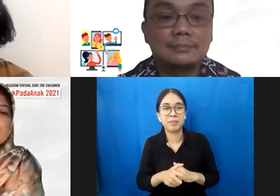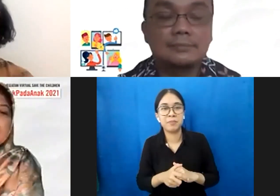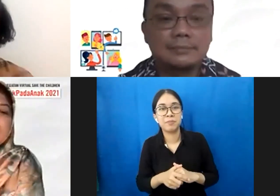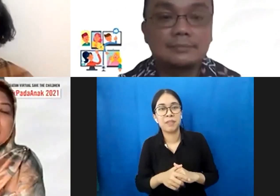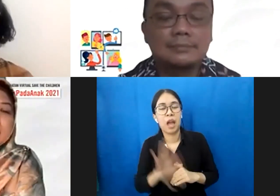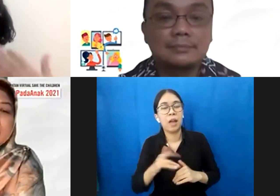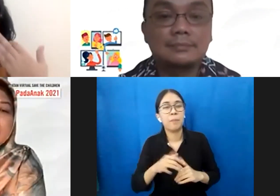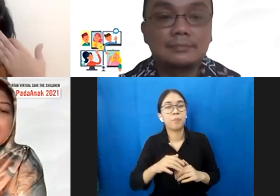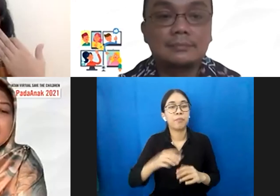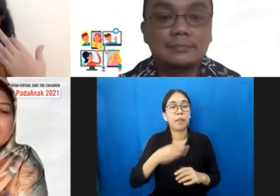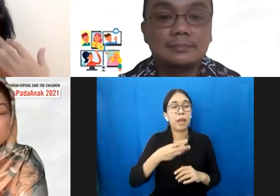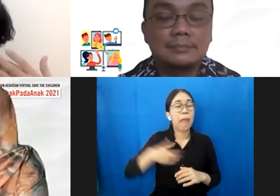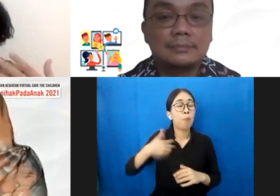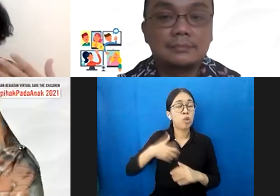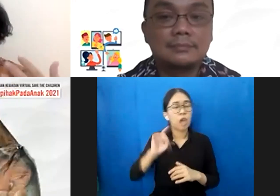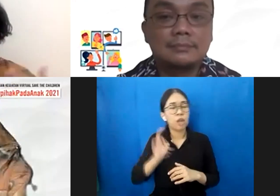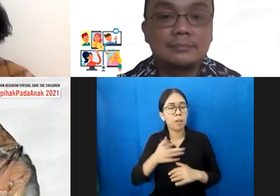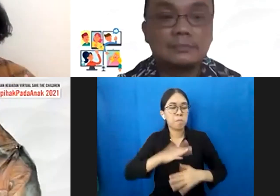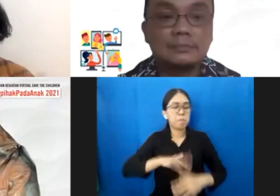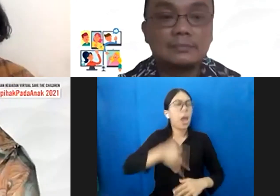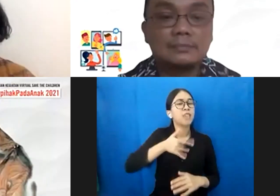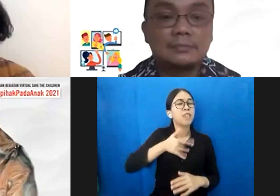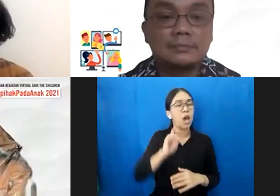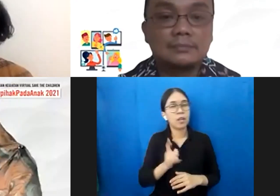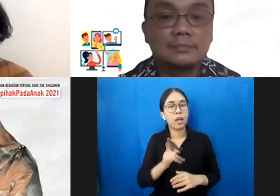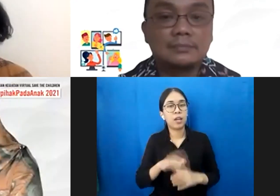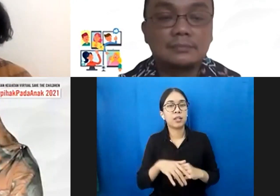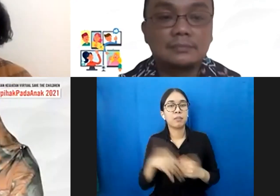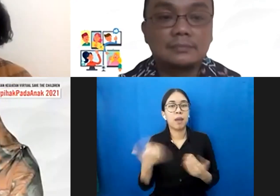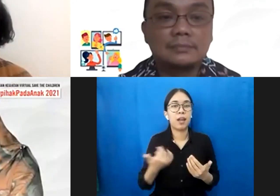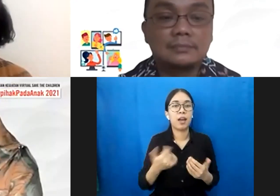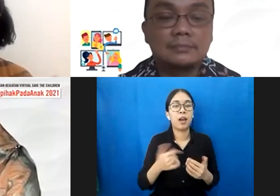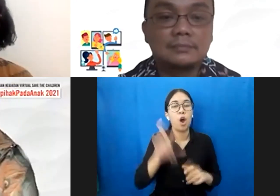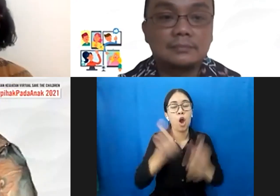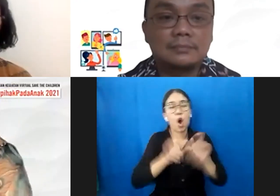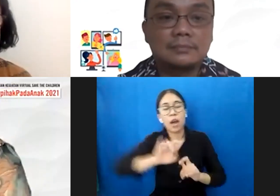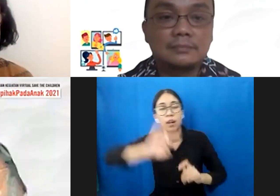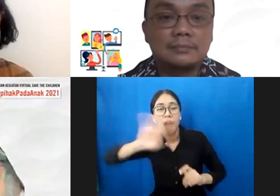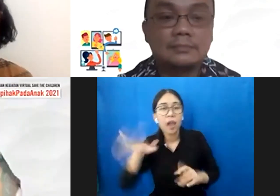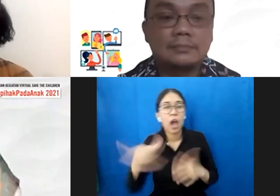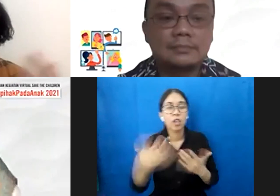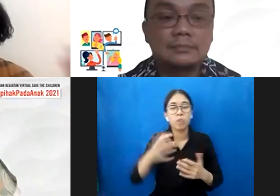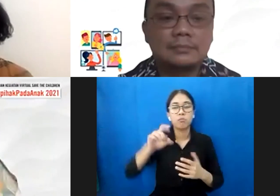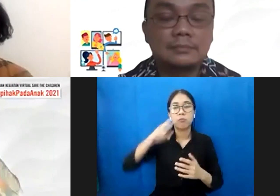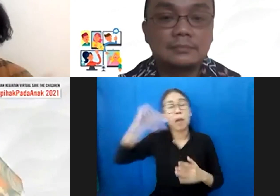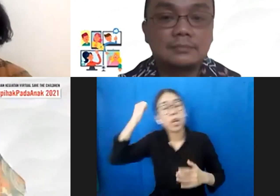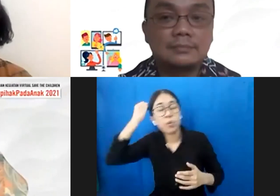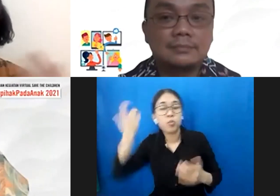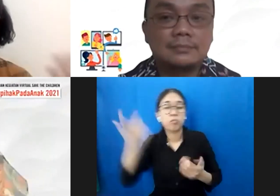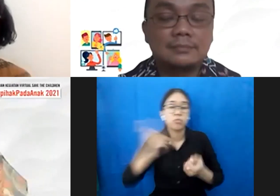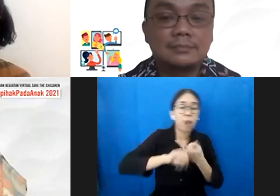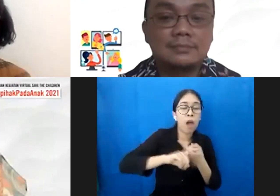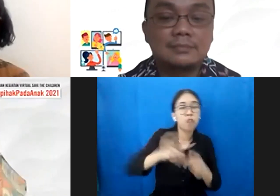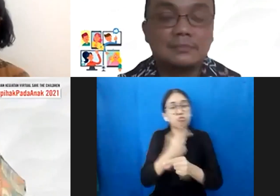emosi, cuma perasaan, apa yang dilakukan gitu ya, apa yang dilakukan orang sekitarnya, apa yang dilakukan orang tuanya, teman, guru, dan selama pandemi itu